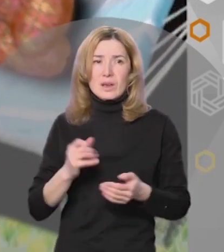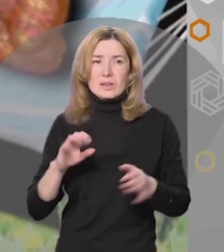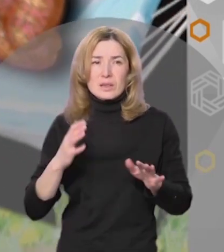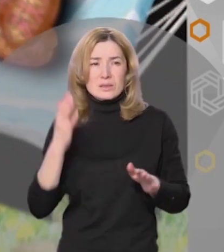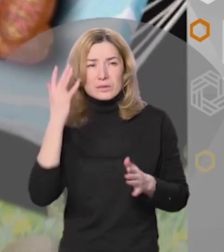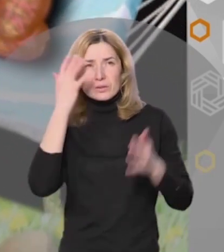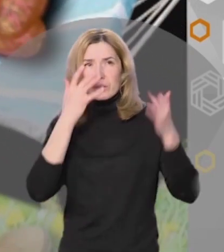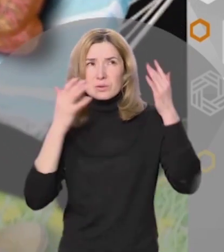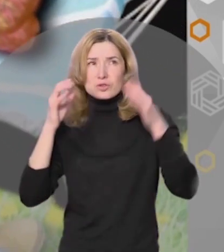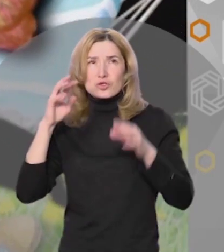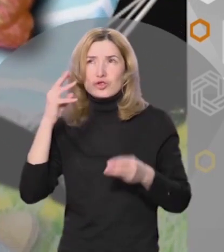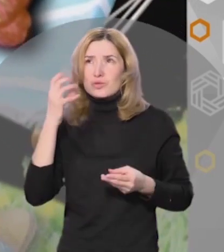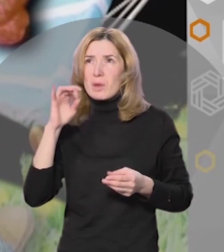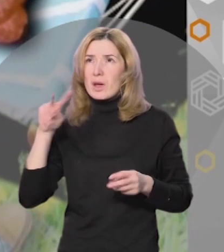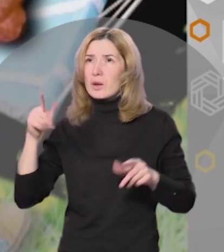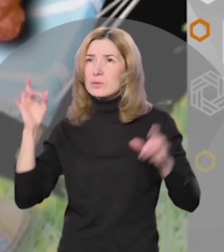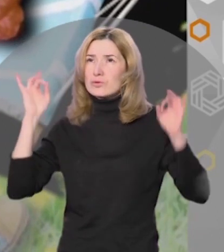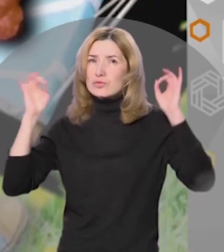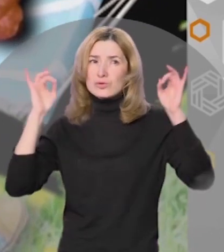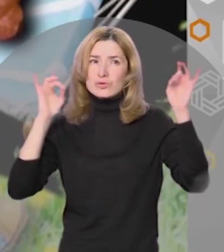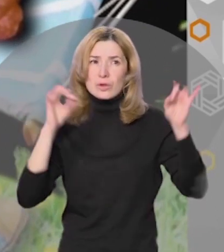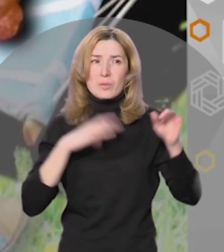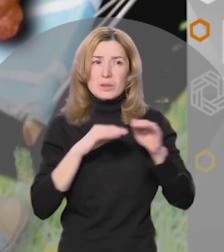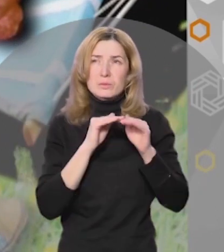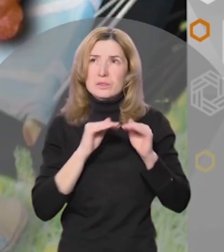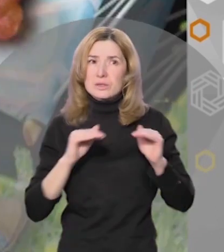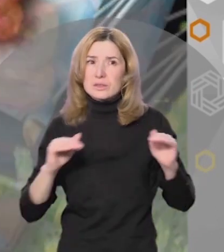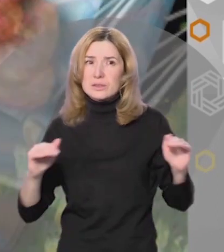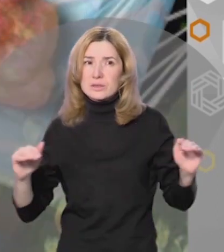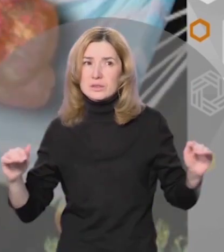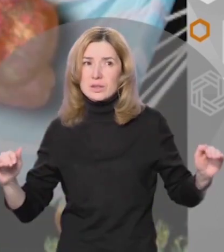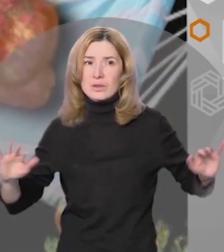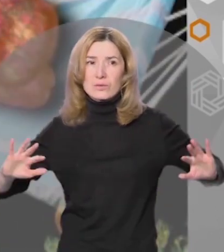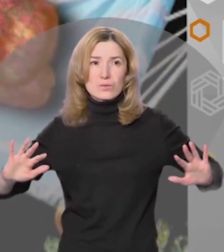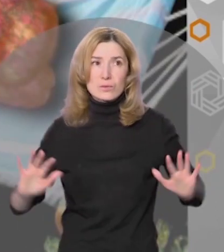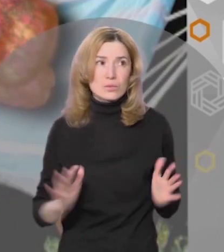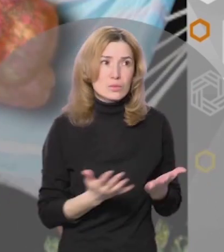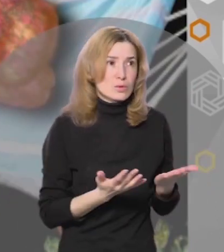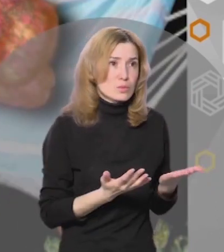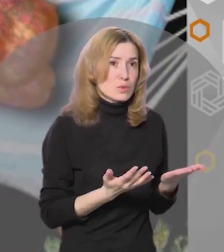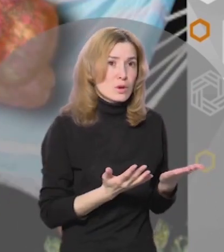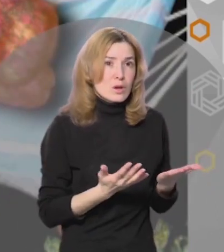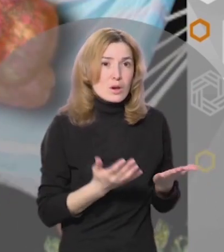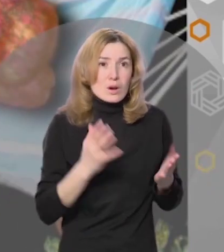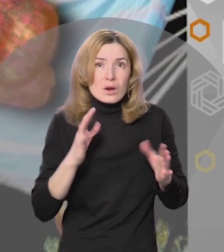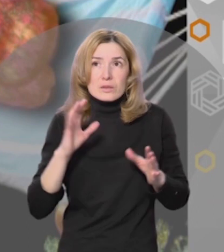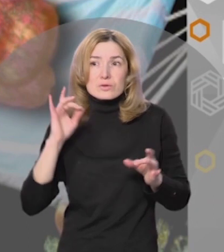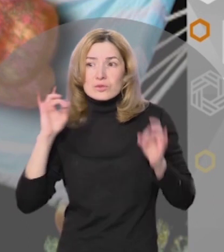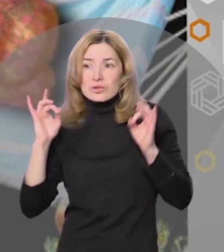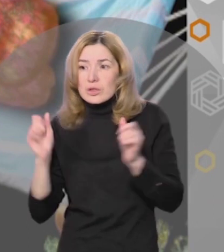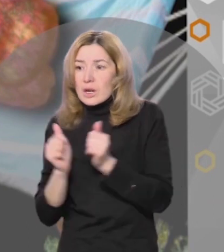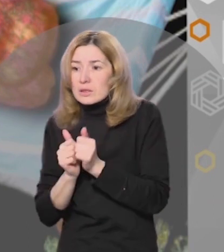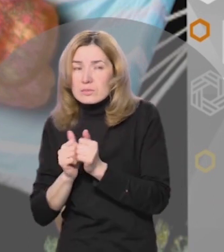ухом пролетел шмель, потом стало совсем тихо. Вдруг рядом с Асей